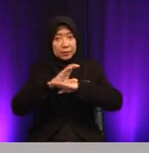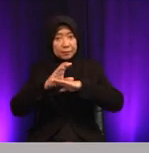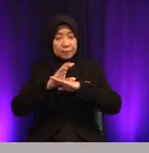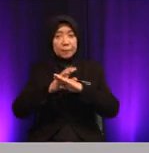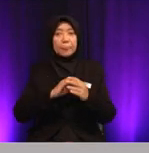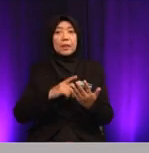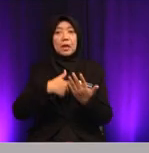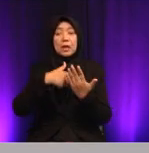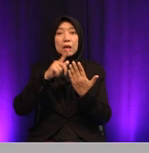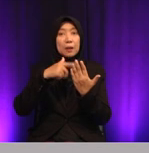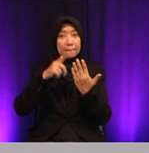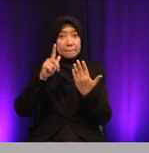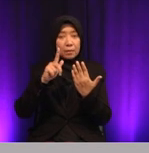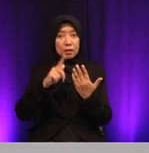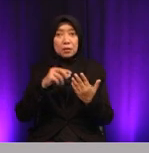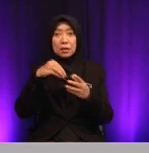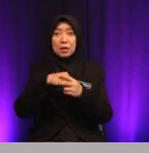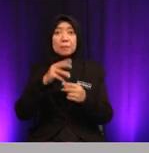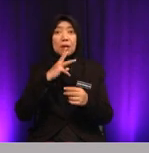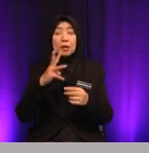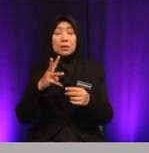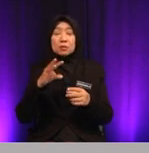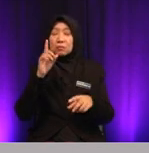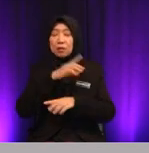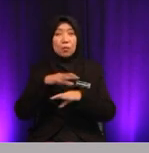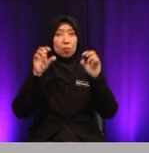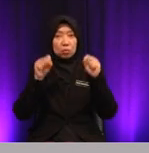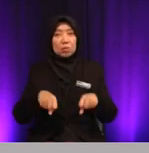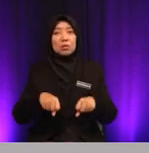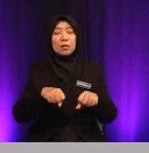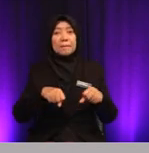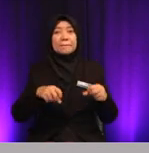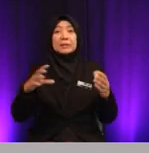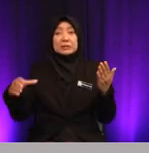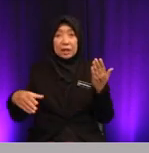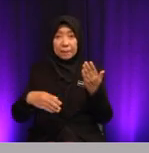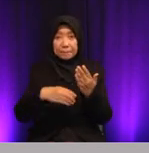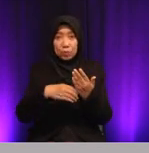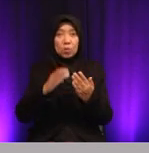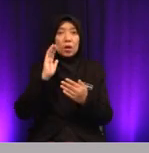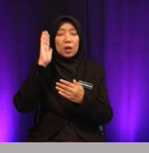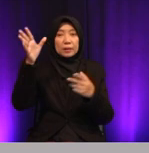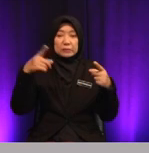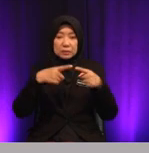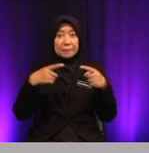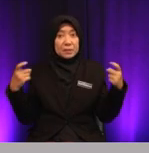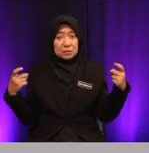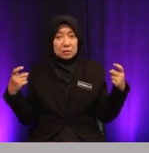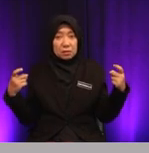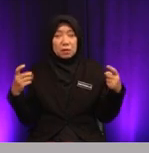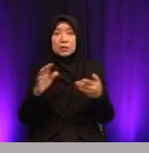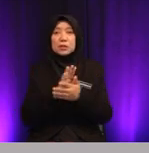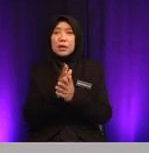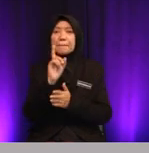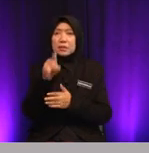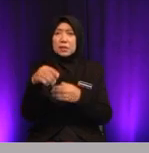air nih kita boleh bercampur ini bercampur dia akan terpisah jadi kita perlu